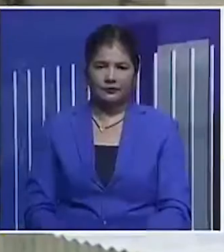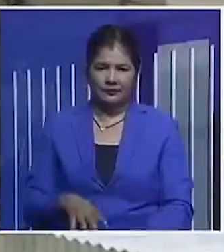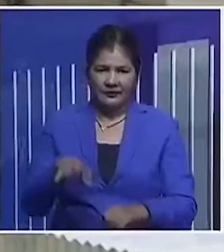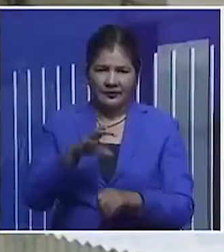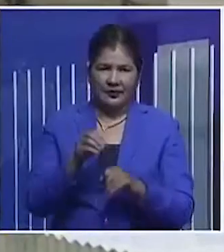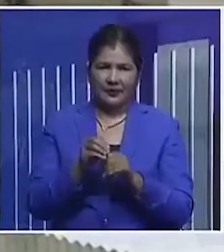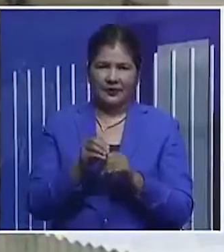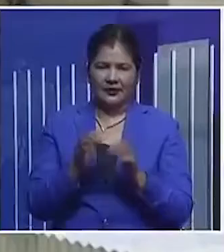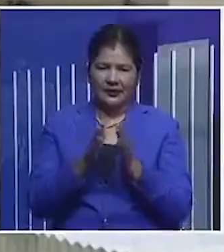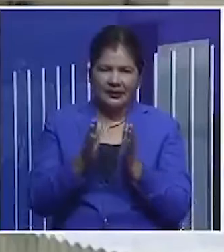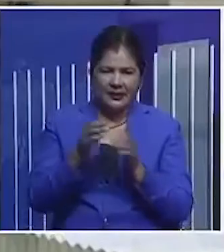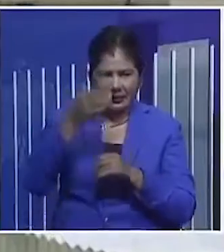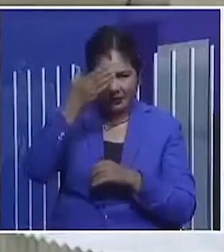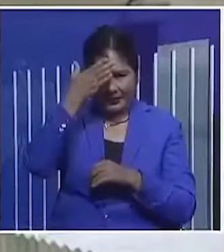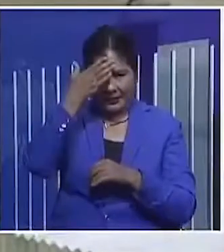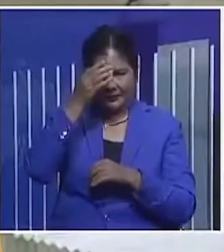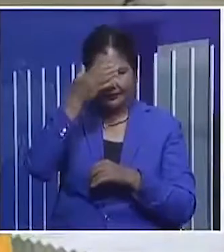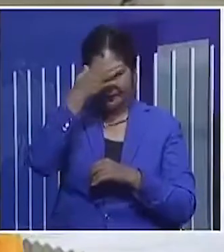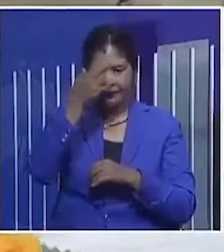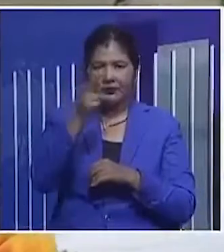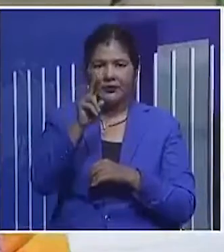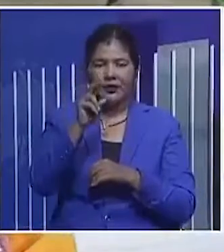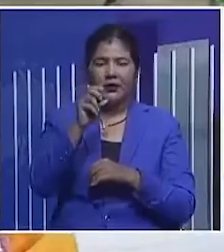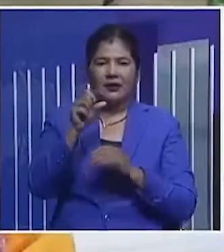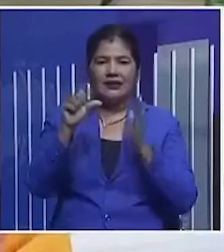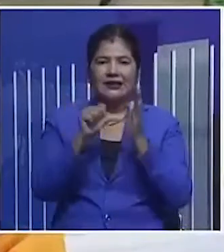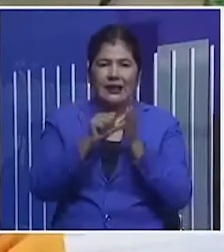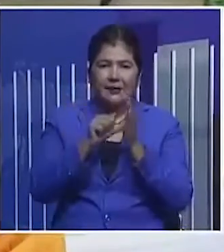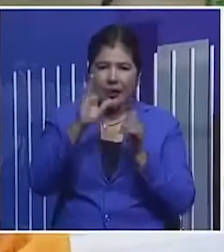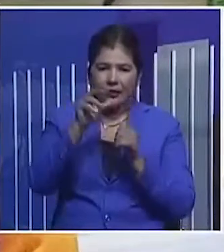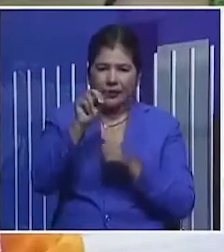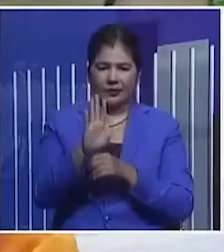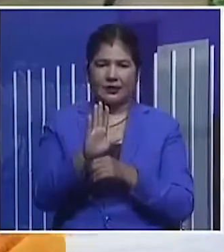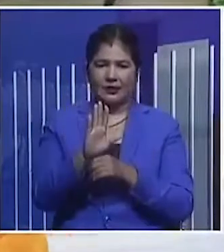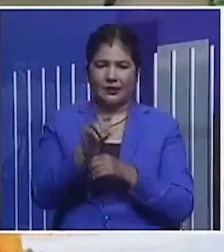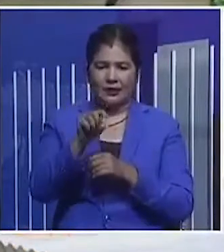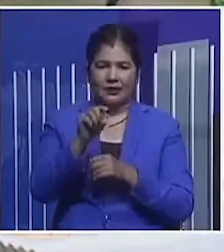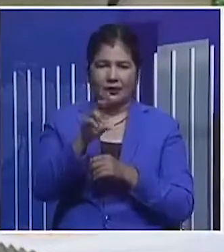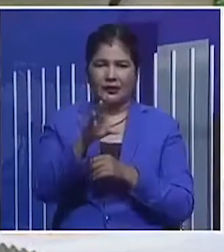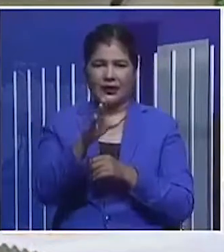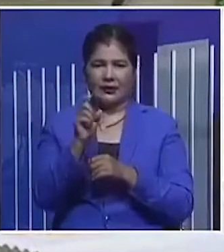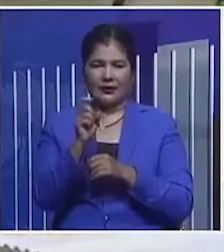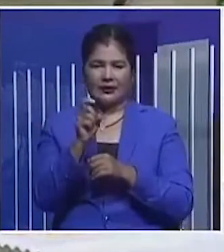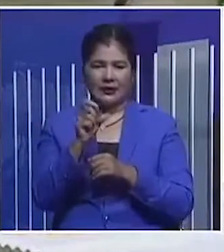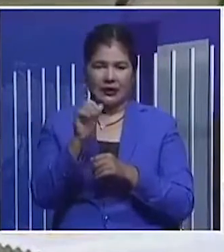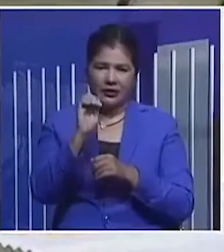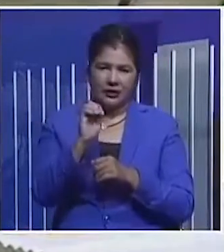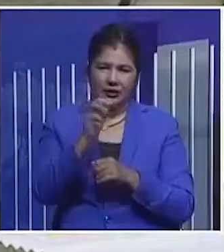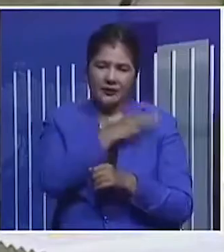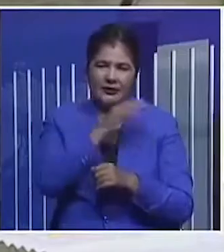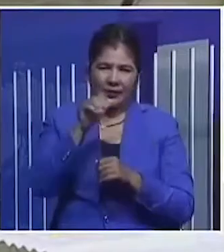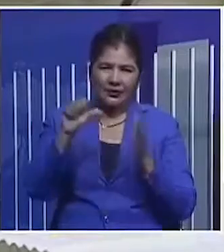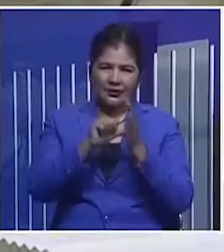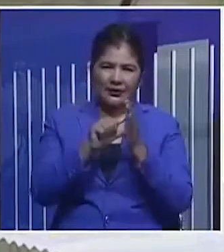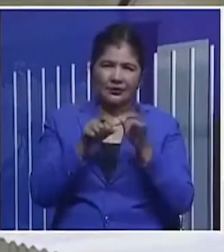हामी सानो सानो रोग अथवा केही समस्या भयो भने हामीले जिल्लामै आउनुपर्छ। त्यसको लागि अब सक्ने मान्छे त जिल्लासम्म पनि